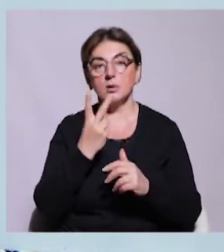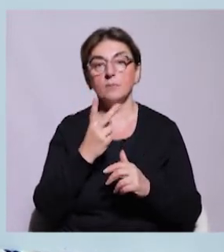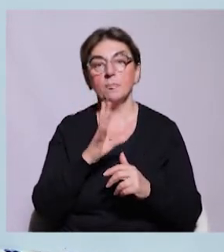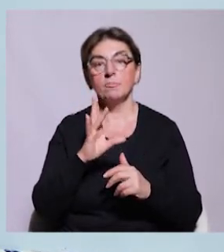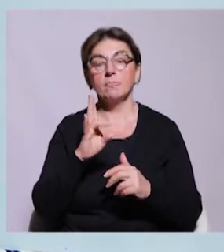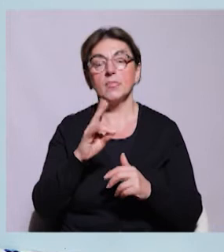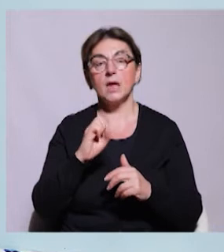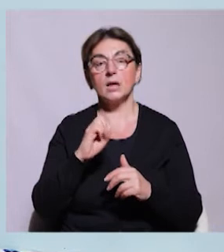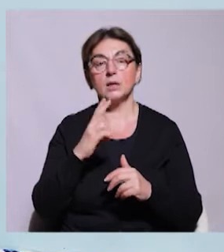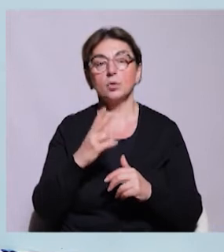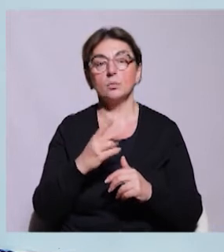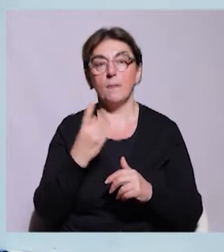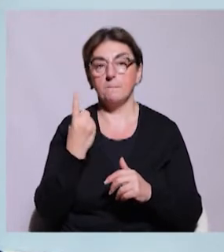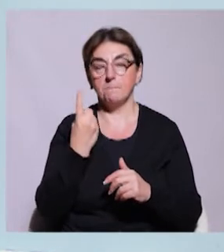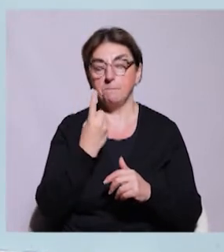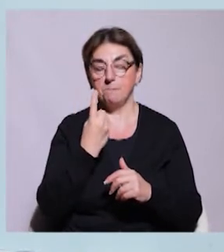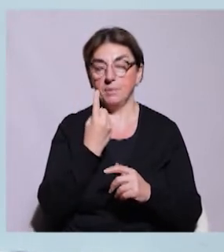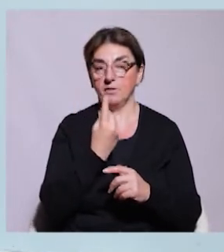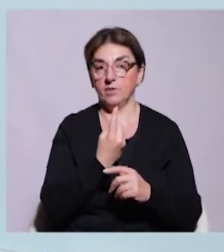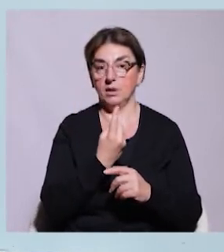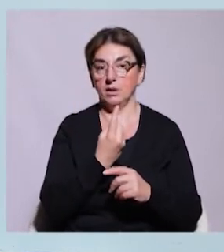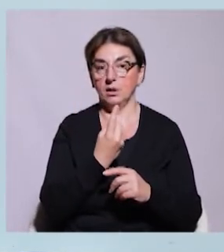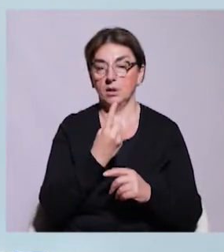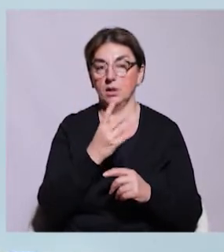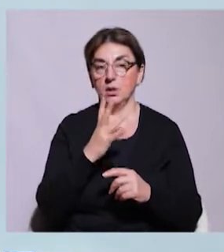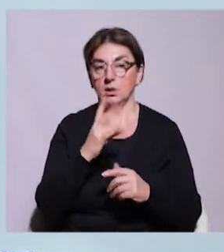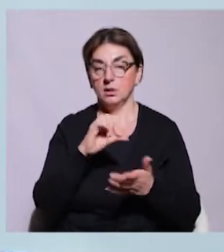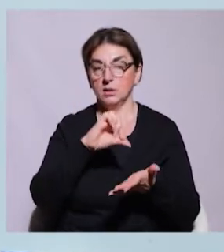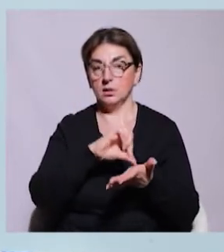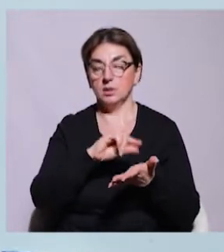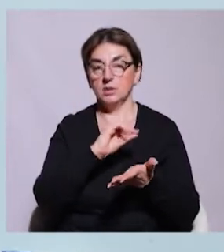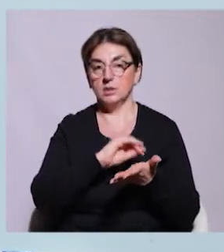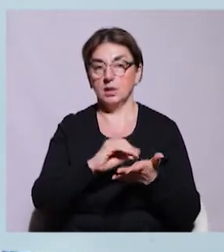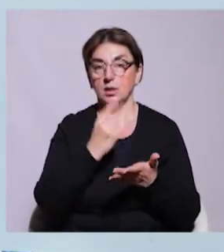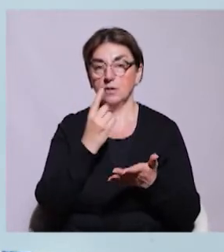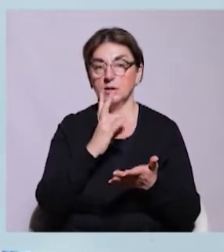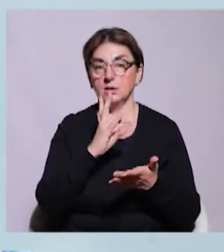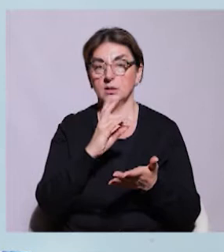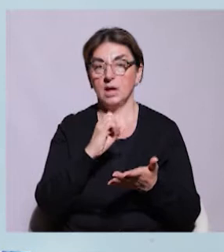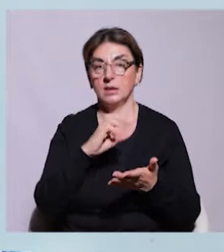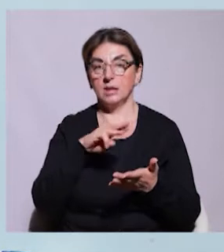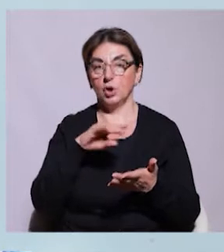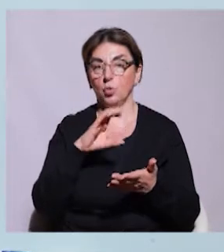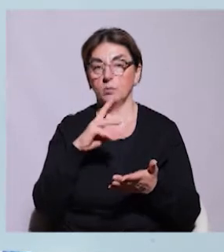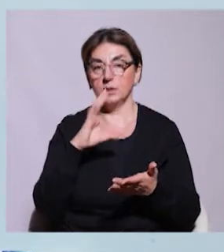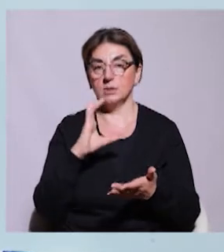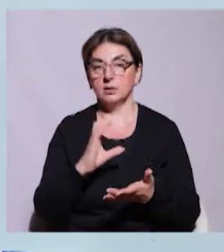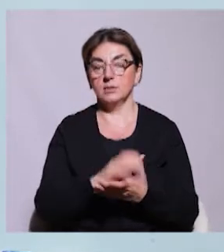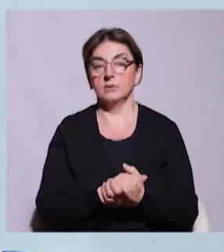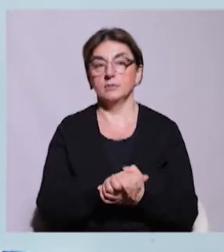ჩვენ ხედავთ, რომ ნატრიუმი პირველია, ანუ ოქსიდში ნატრიუმი პირველი წერია, წერთ